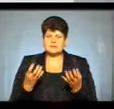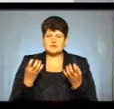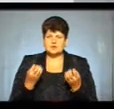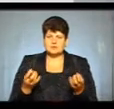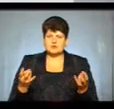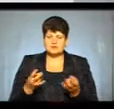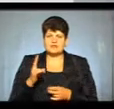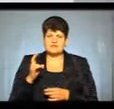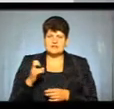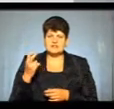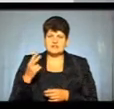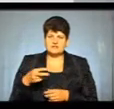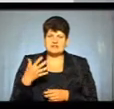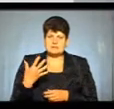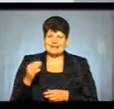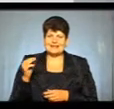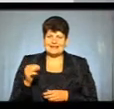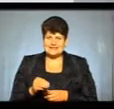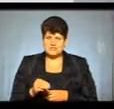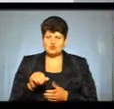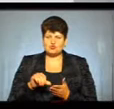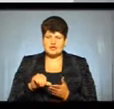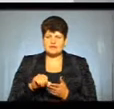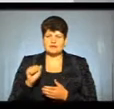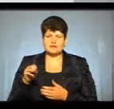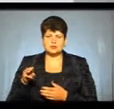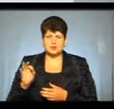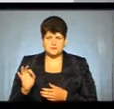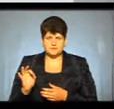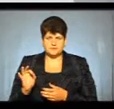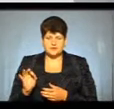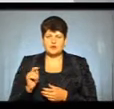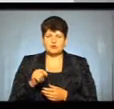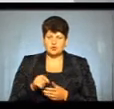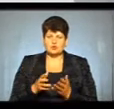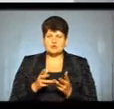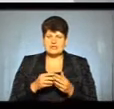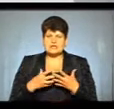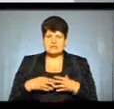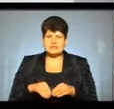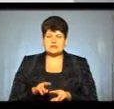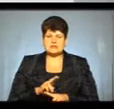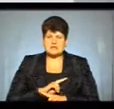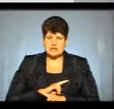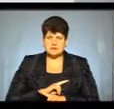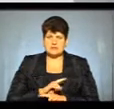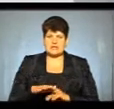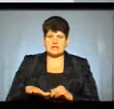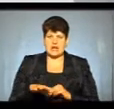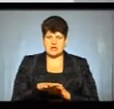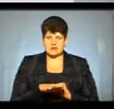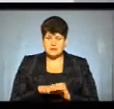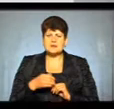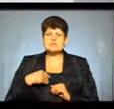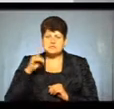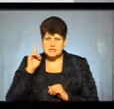225 тисяч учасників АТО, в тому числі сім'ї загиблих, ділянки. І ми знаємо, що для цього